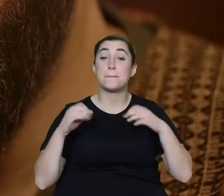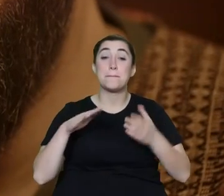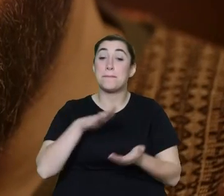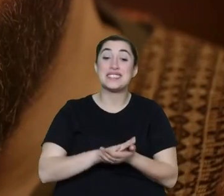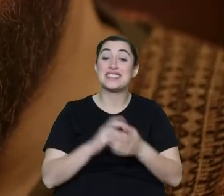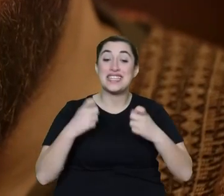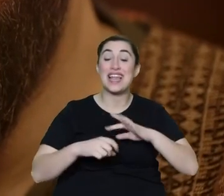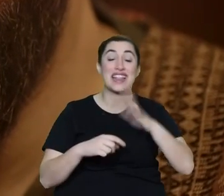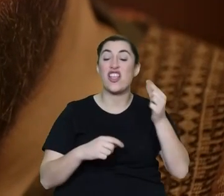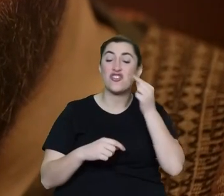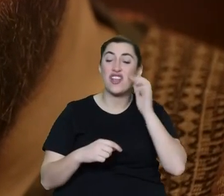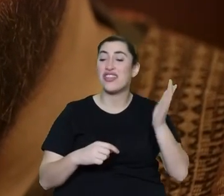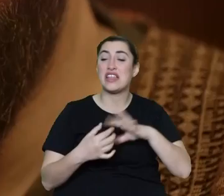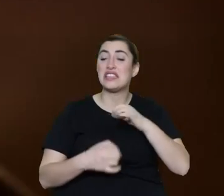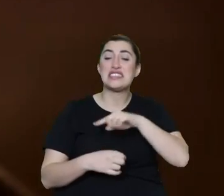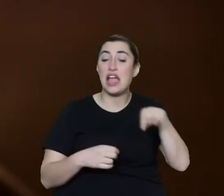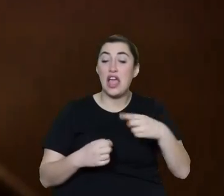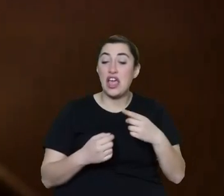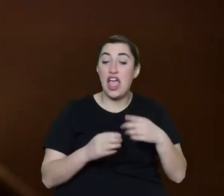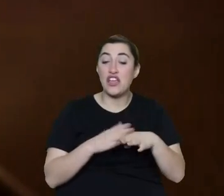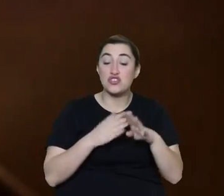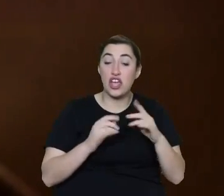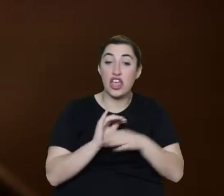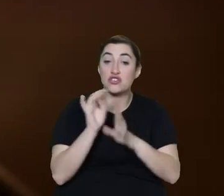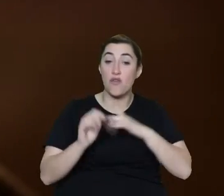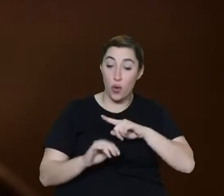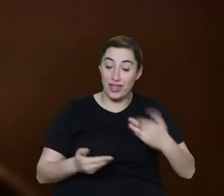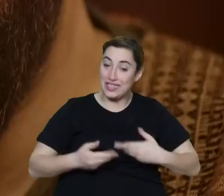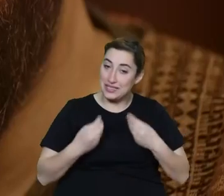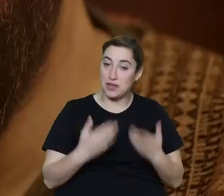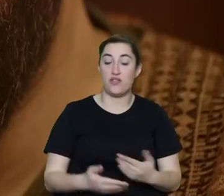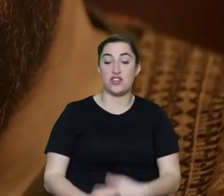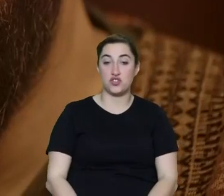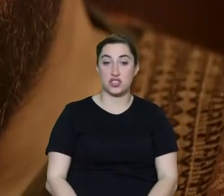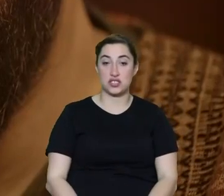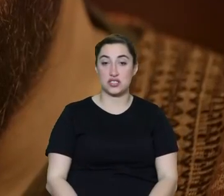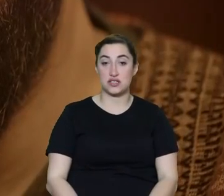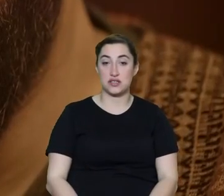ne alemler, ne canlar var. Onlara dahi hizmet.